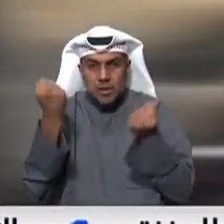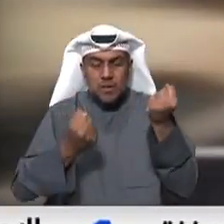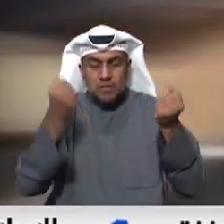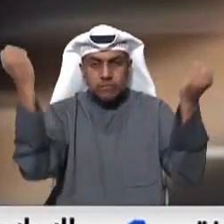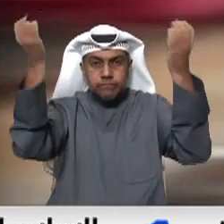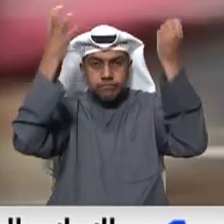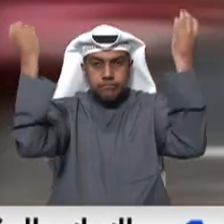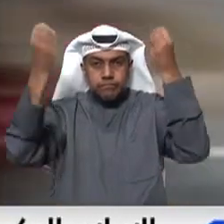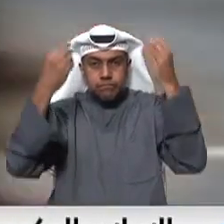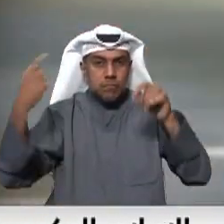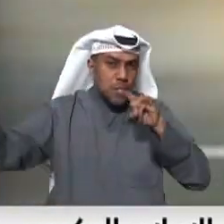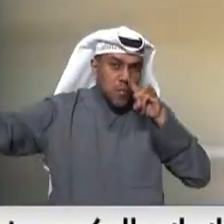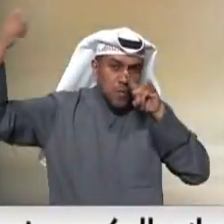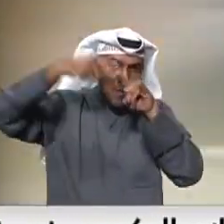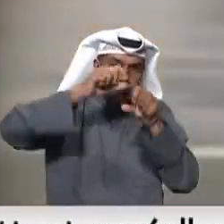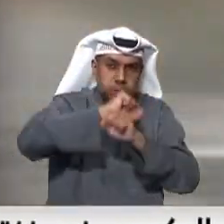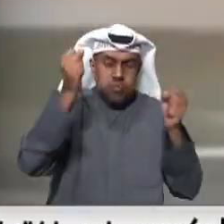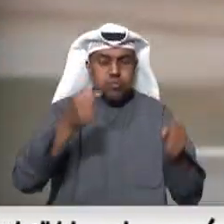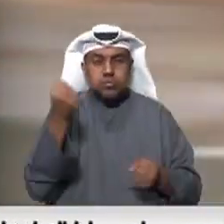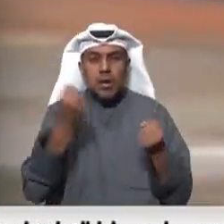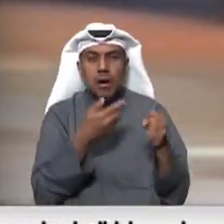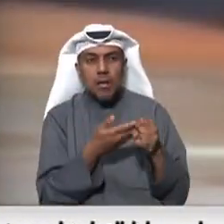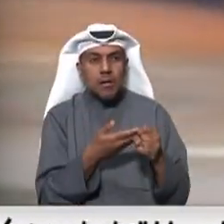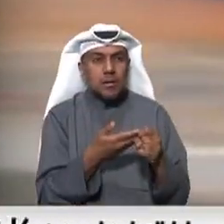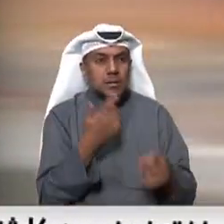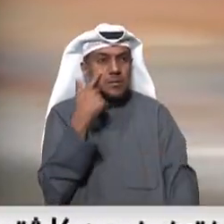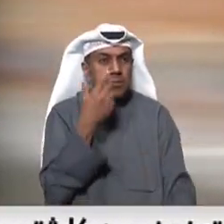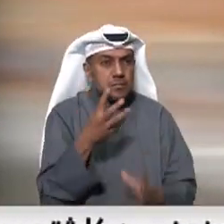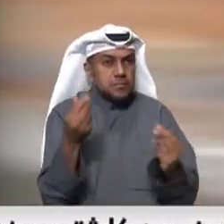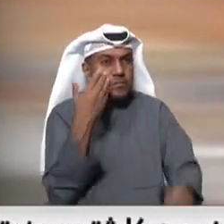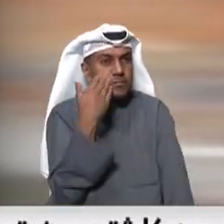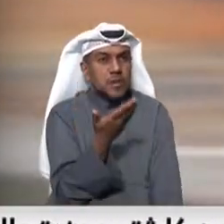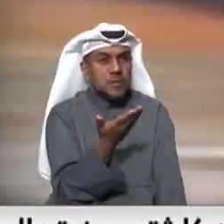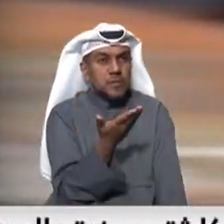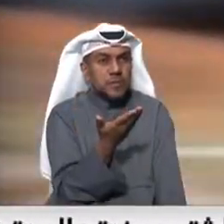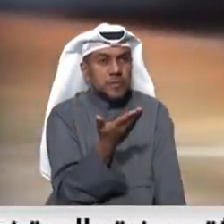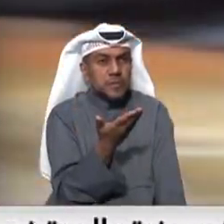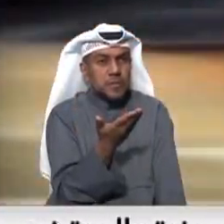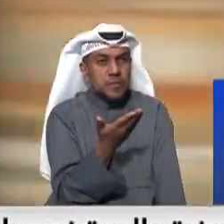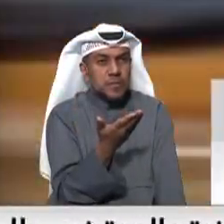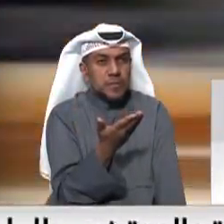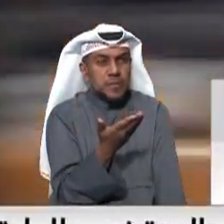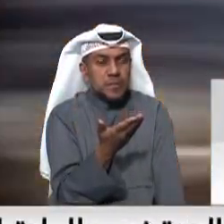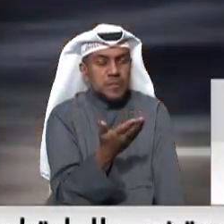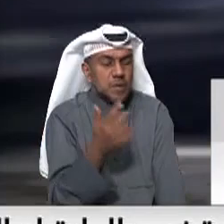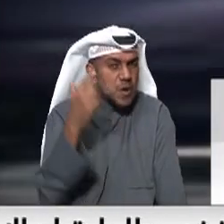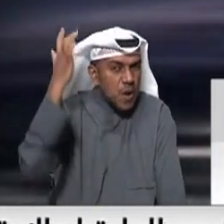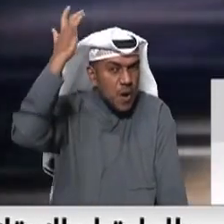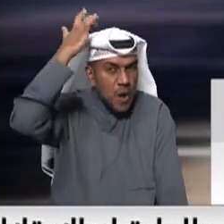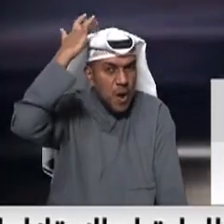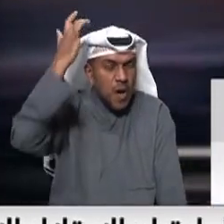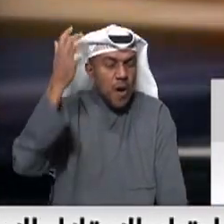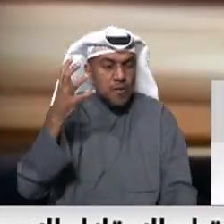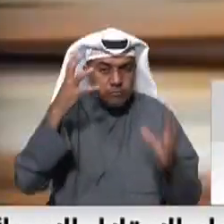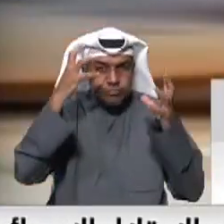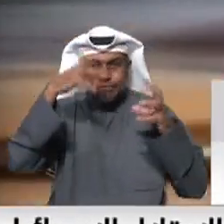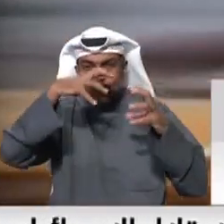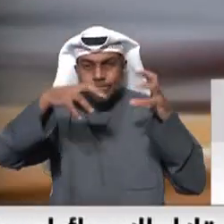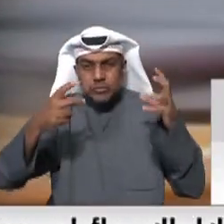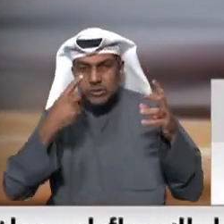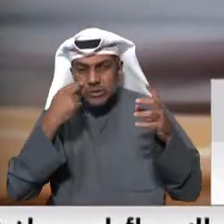من الرفات إلا قطع بسيطة من أثار الجماجم وأثار الحوض للمسعف